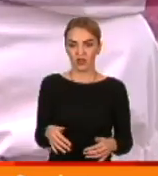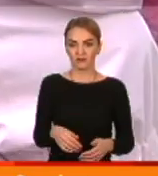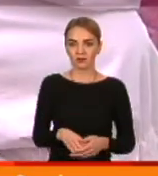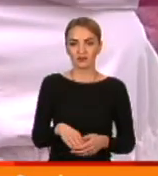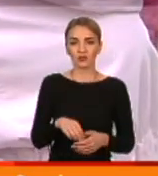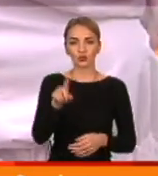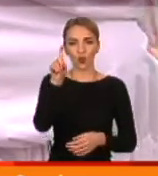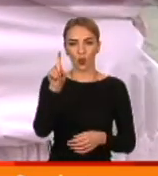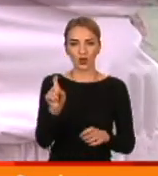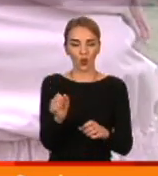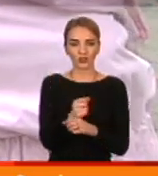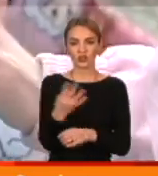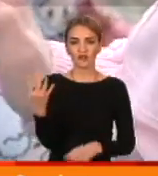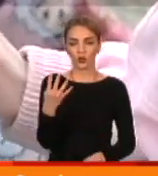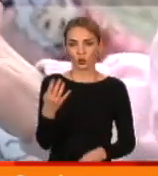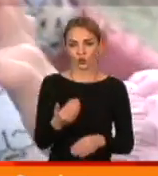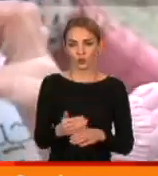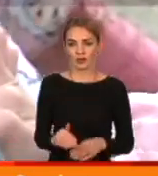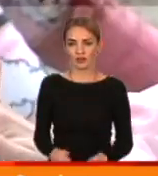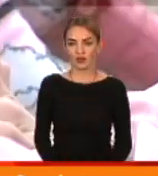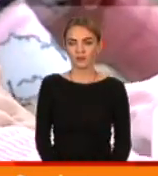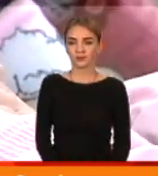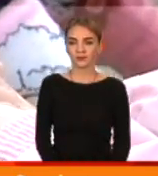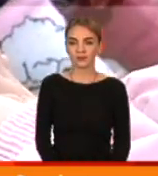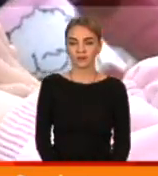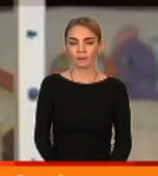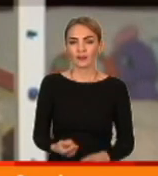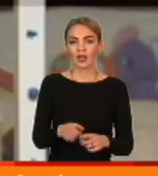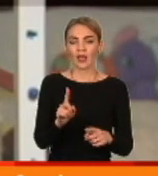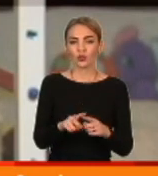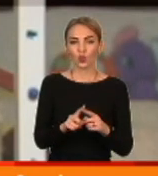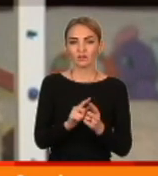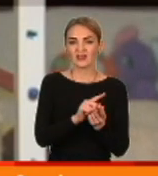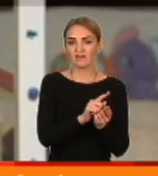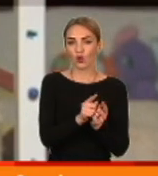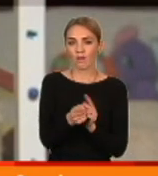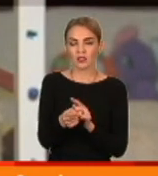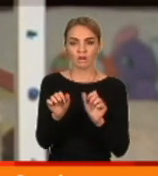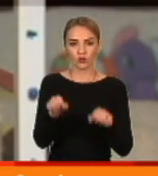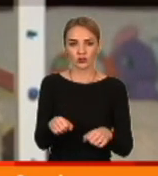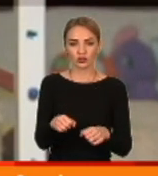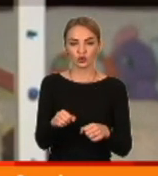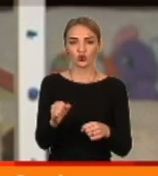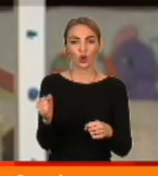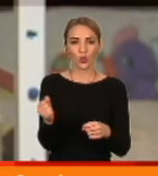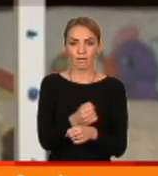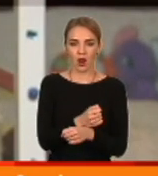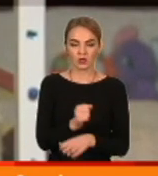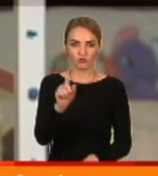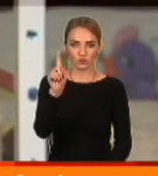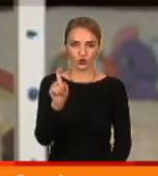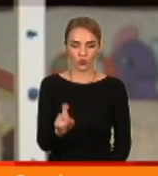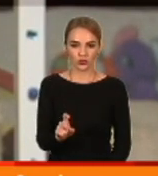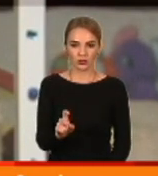Сколіоз найсерйознішого, 4-го ступеня. Эта деформация может сломать просто позвоночник.